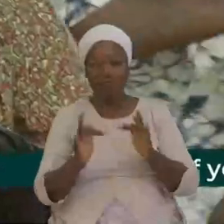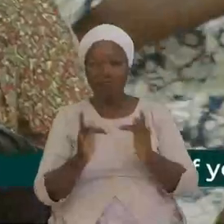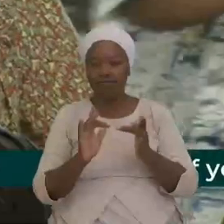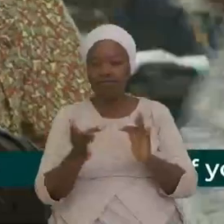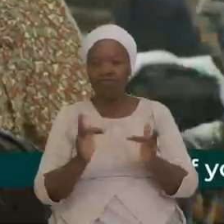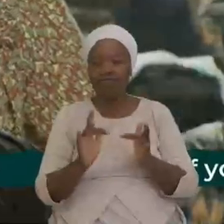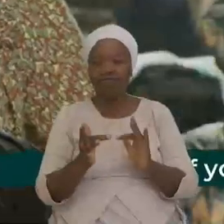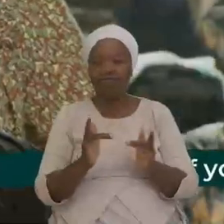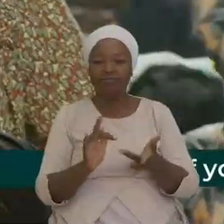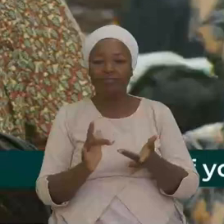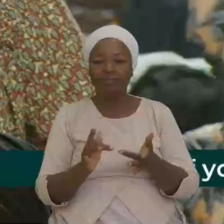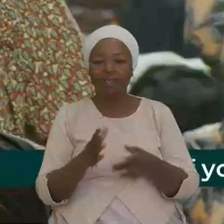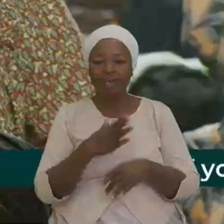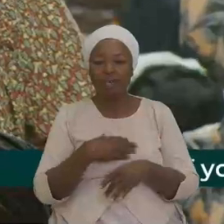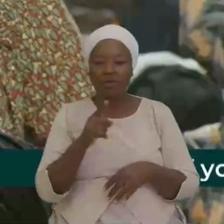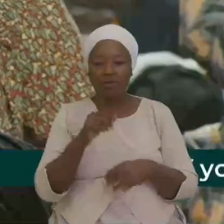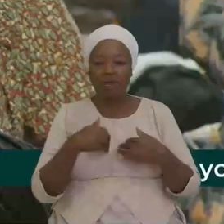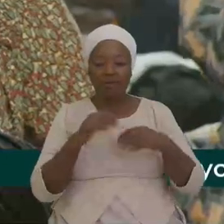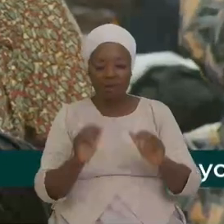et vous avez donné votre vie au Seigneur,